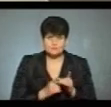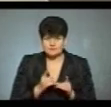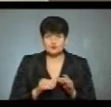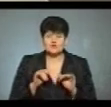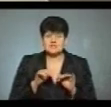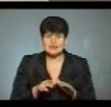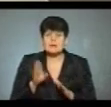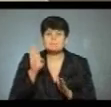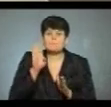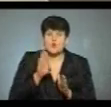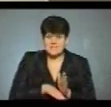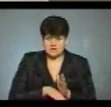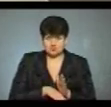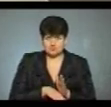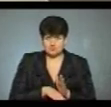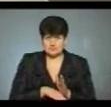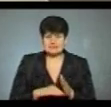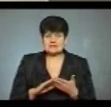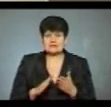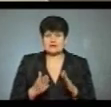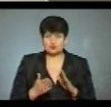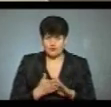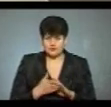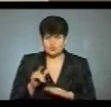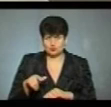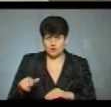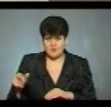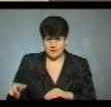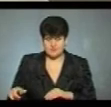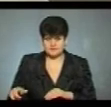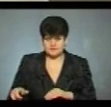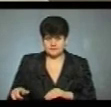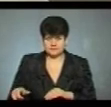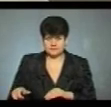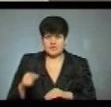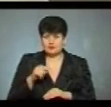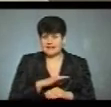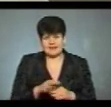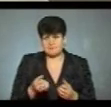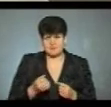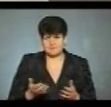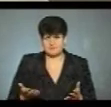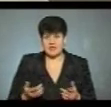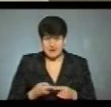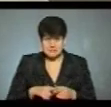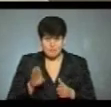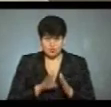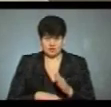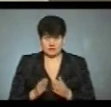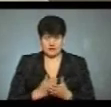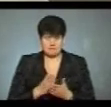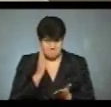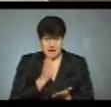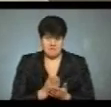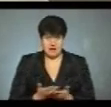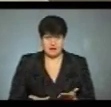які погіршують становище громадян, вони неприйнятні. А це ж погіршення йде, пряме.